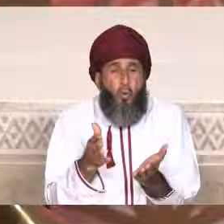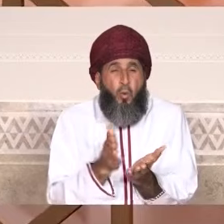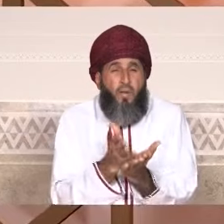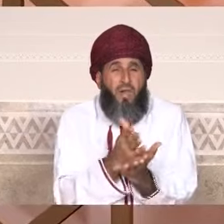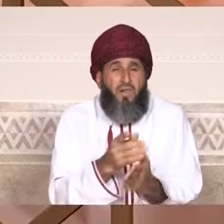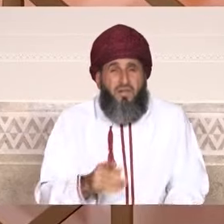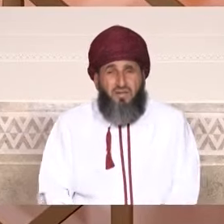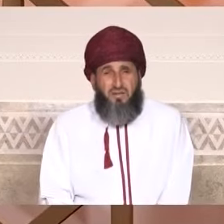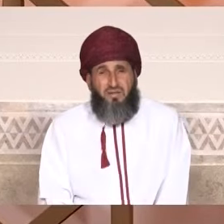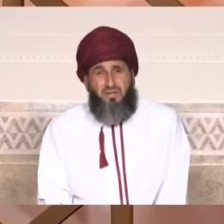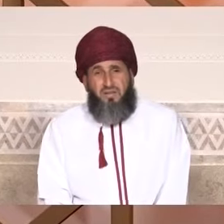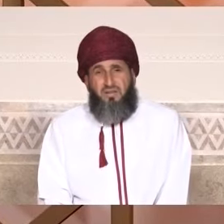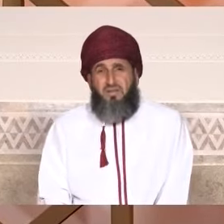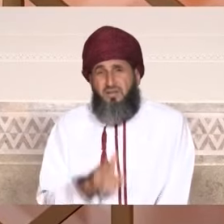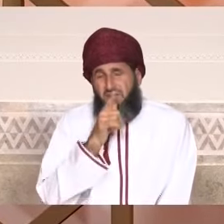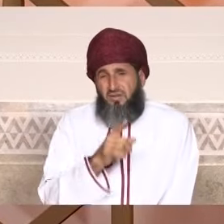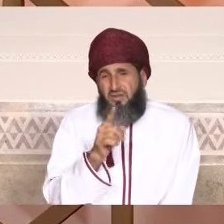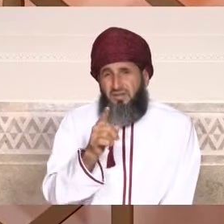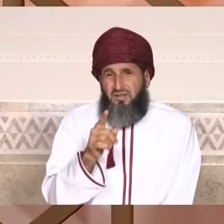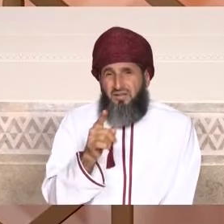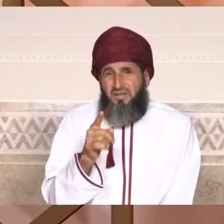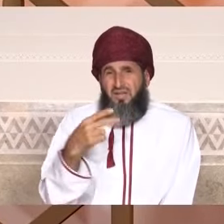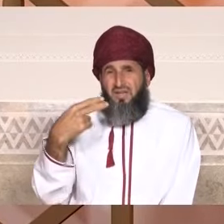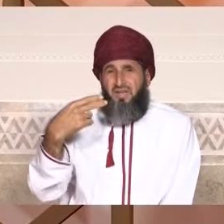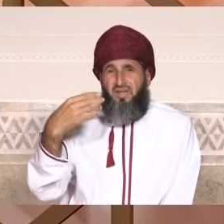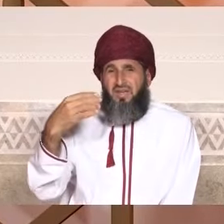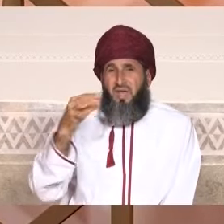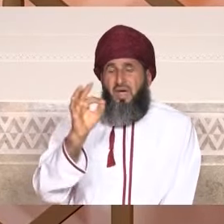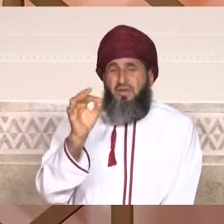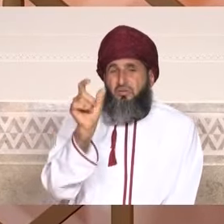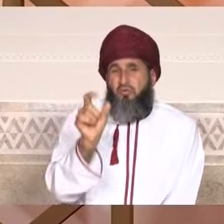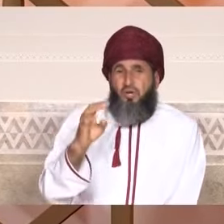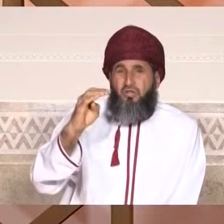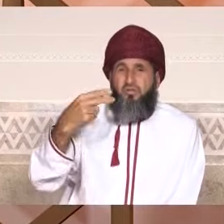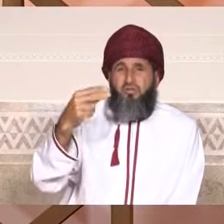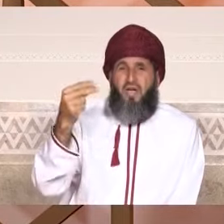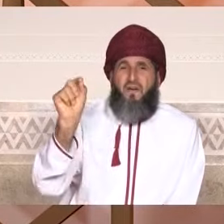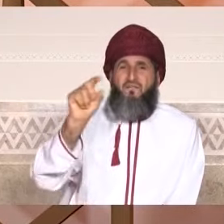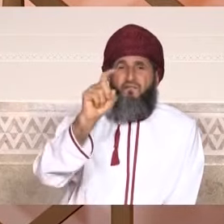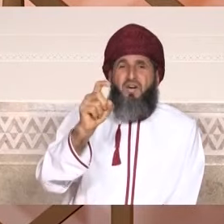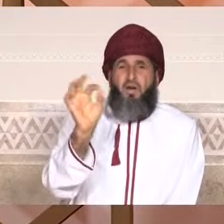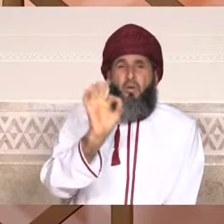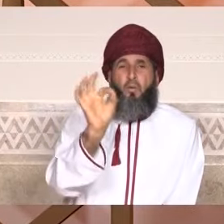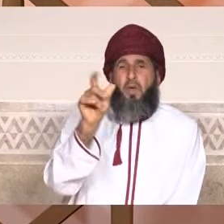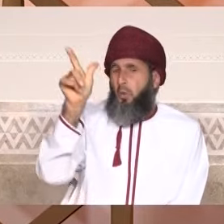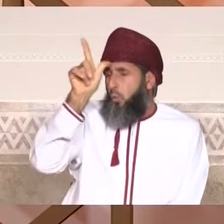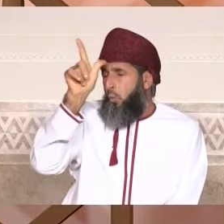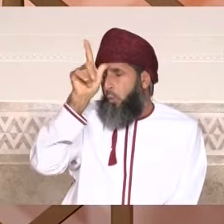نعم. نلتفت الآن إلى أخينا جعفر بن أحمد بن سلامة من